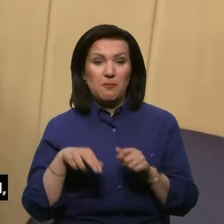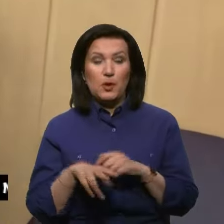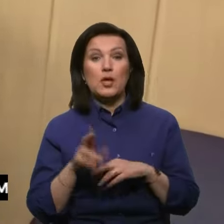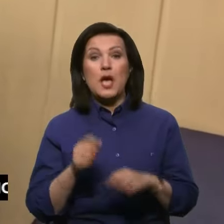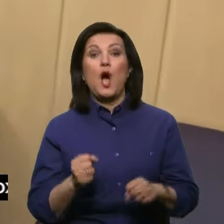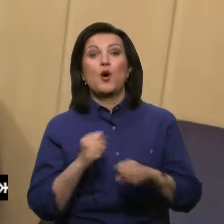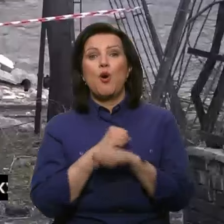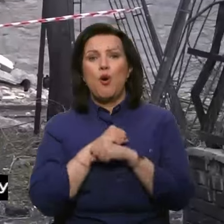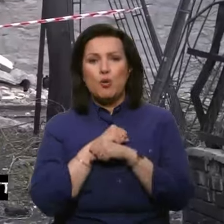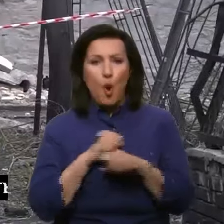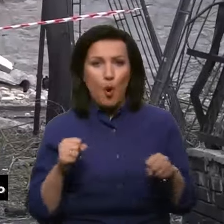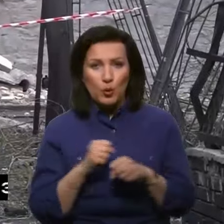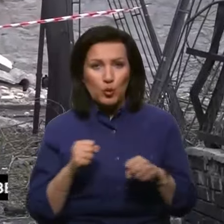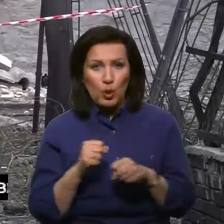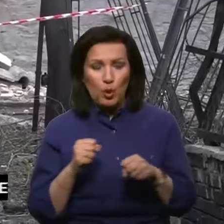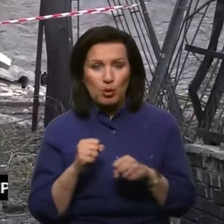як грохнуло.